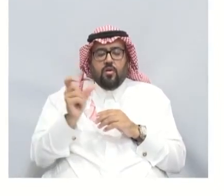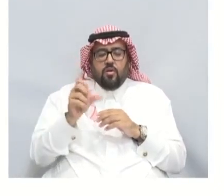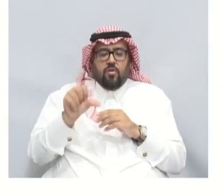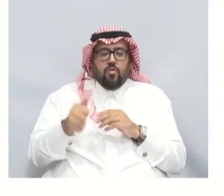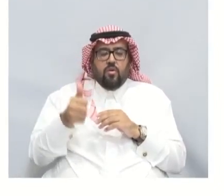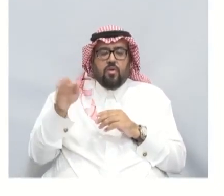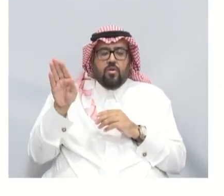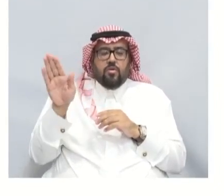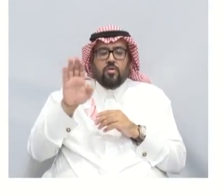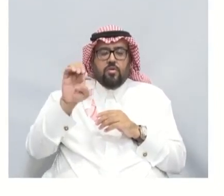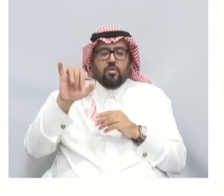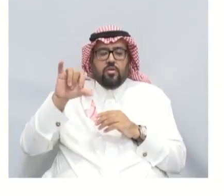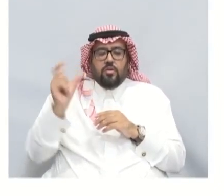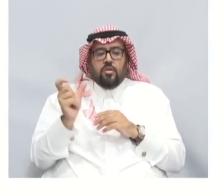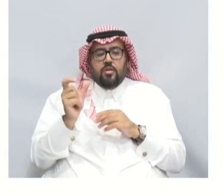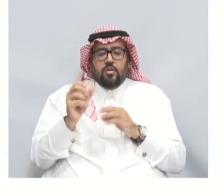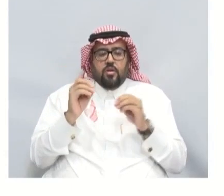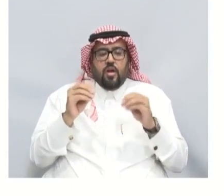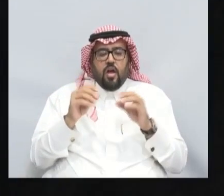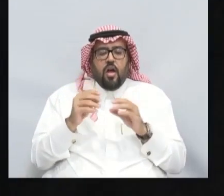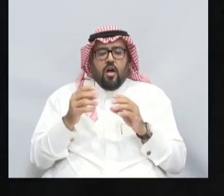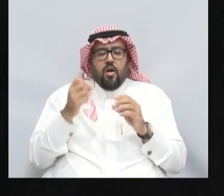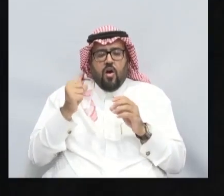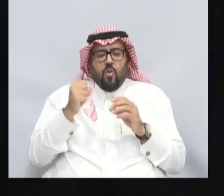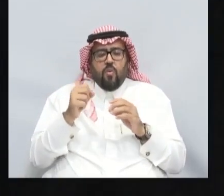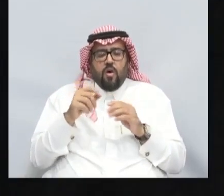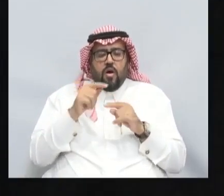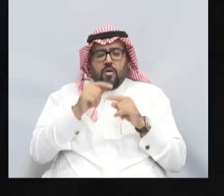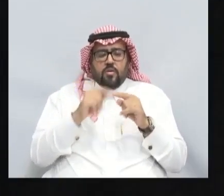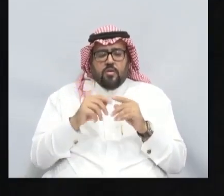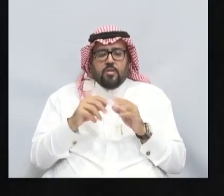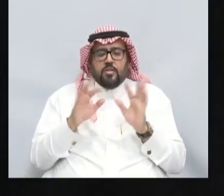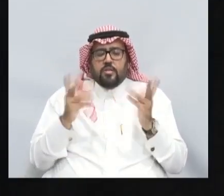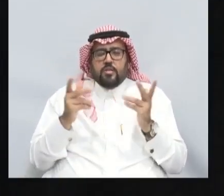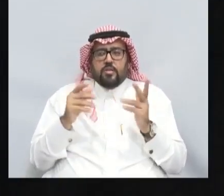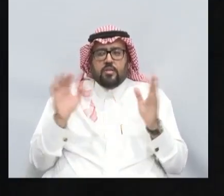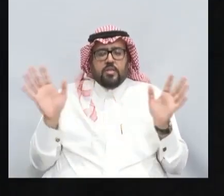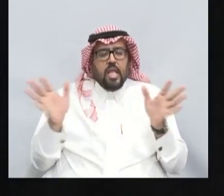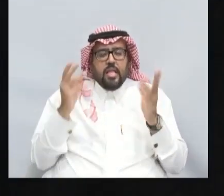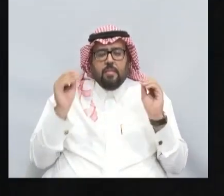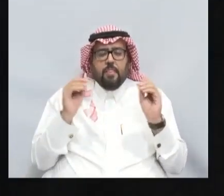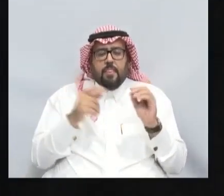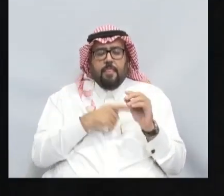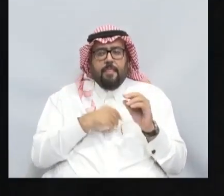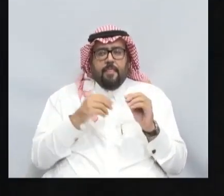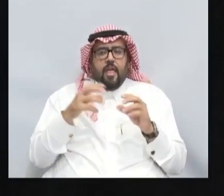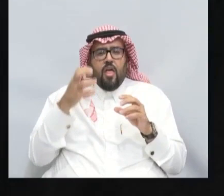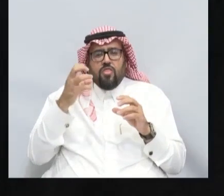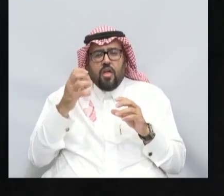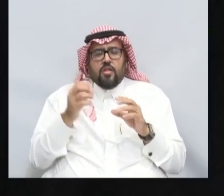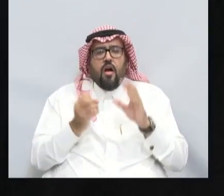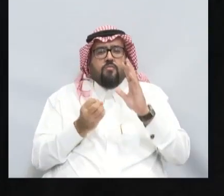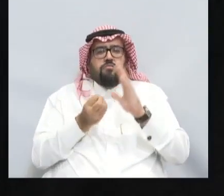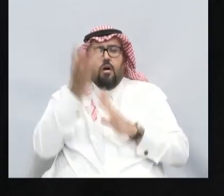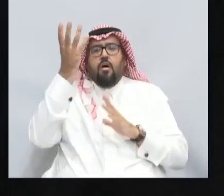والغازات تضغط عليها بقوة. نصل إلى حد، نحن نقول حتى في العامية بالحالة العادية، كثرة الضغط تولد